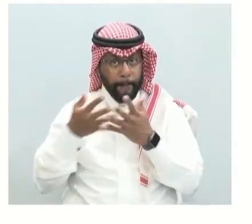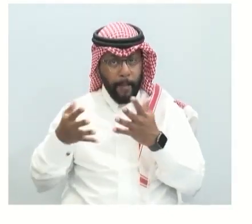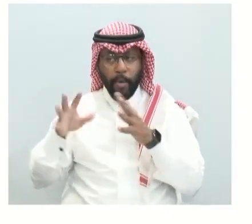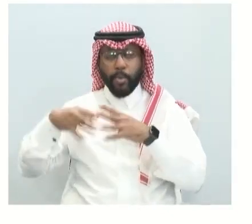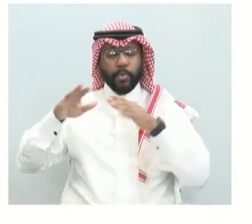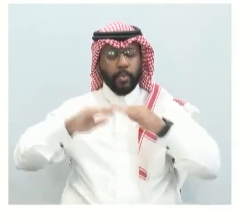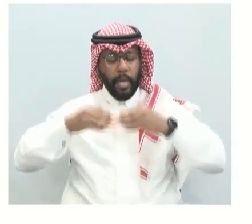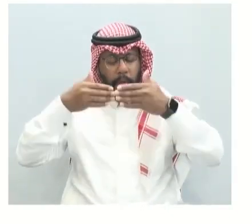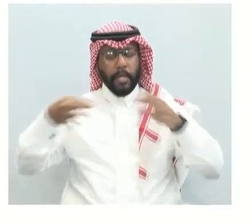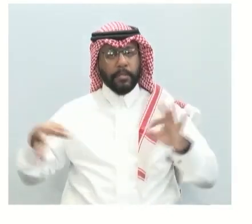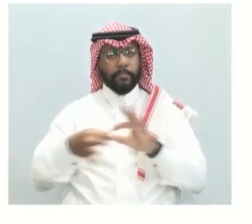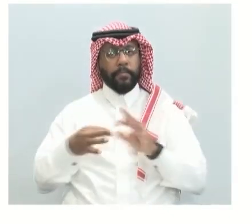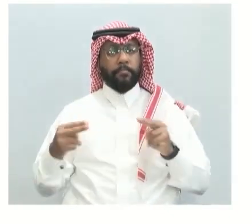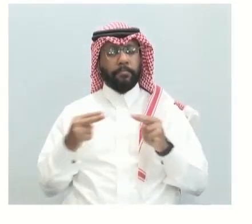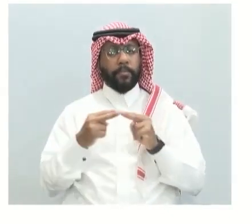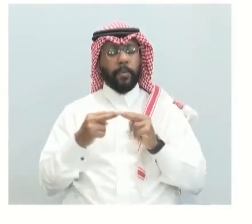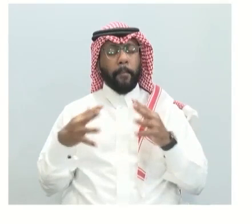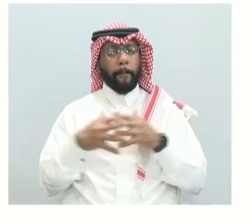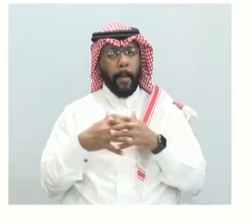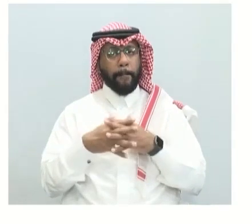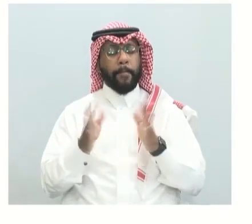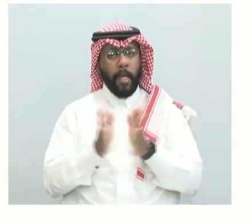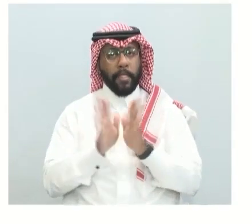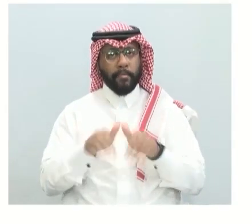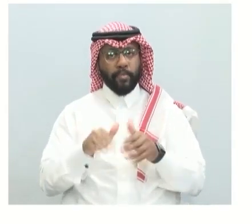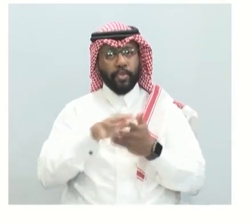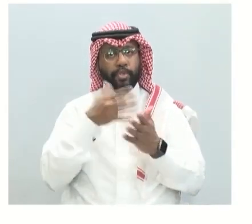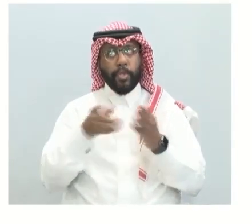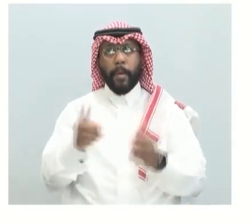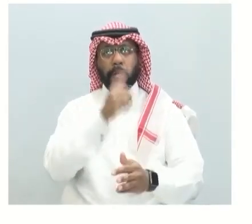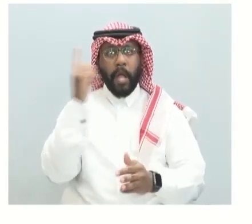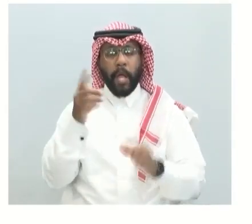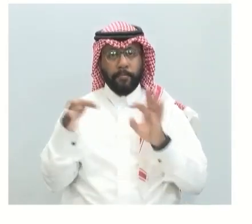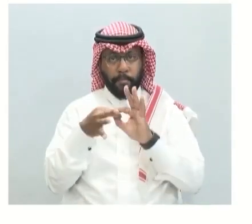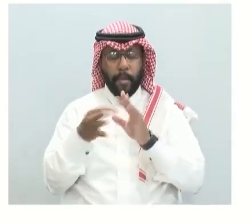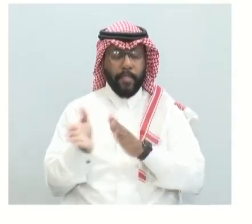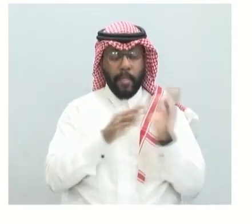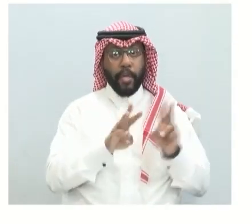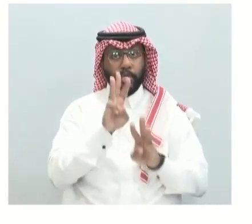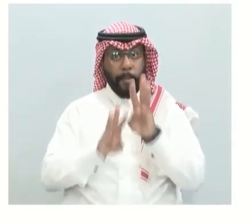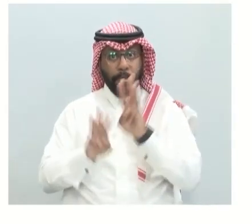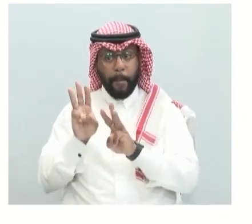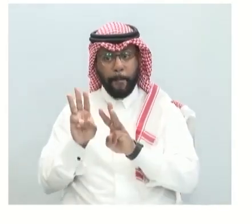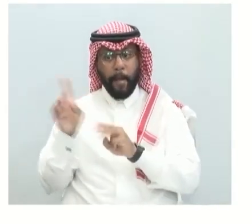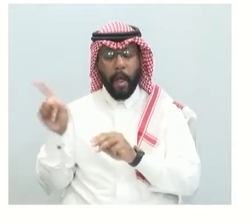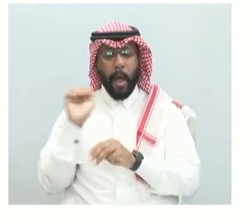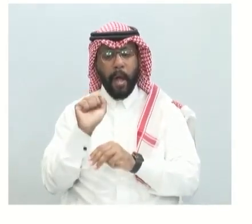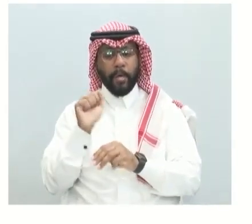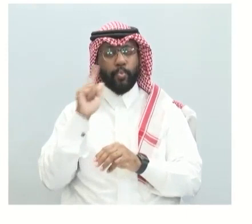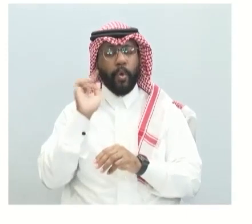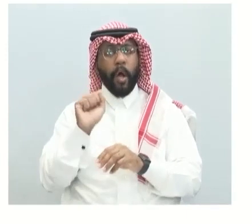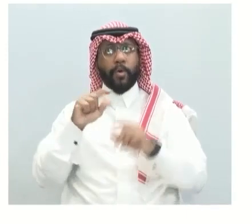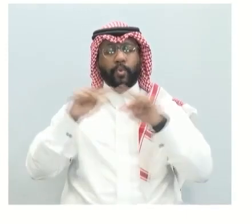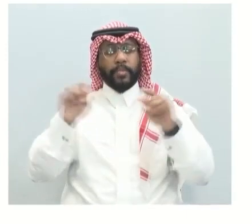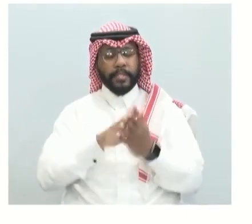اجهزه الحاسب المتصله التي تعمل عليها شبكه العنكبوتيه العالميه بينما الدبليو دبليو دبليو تعتبر الصفحات